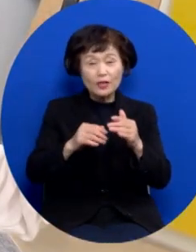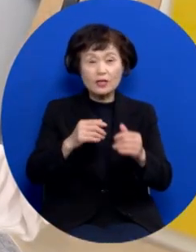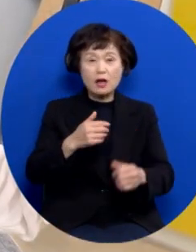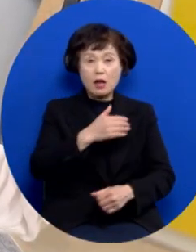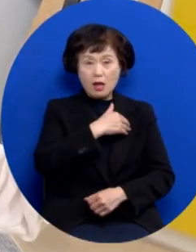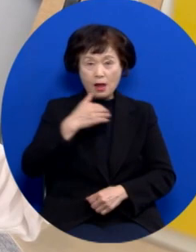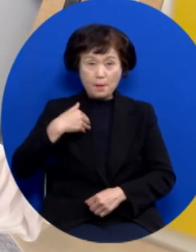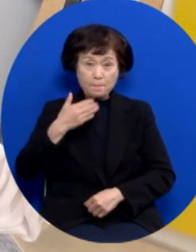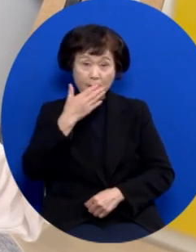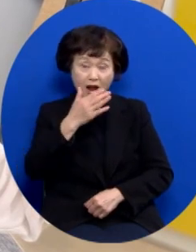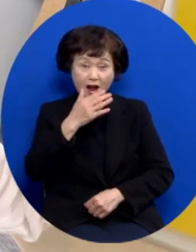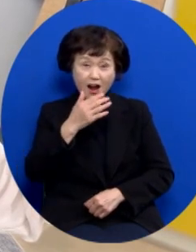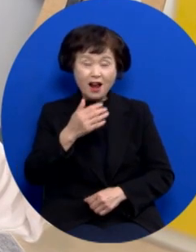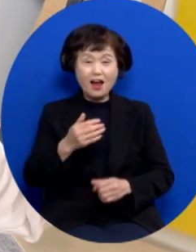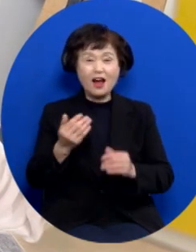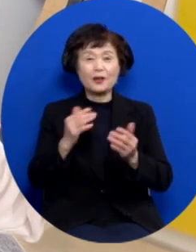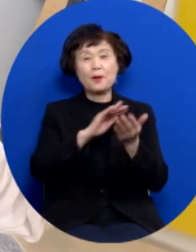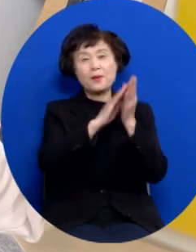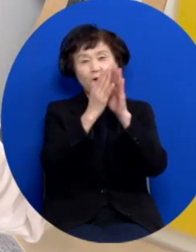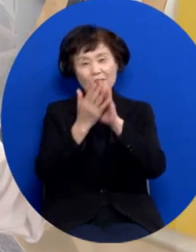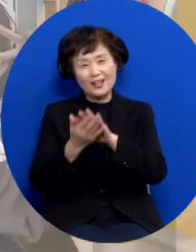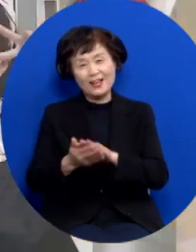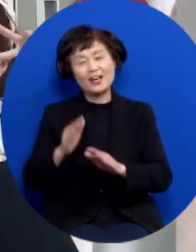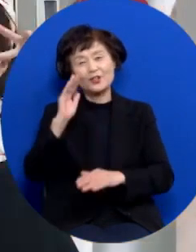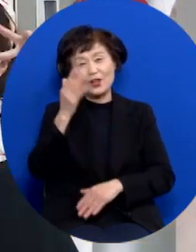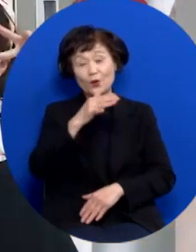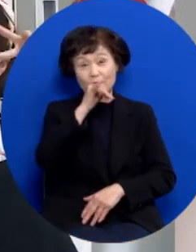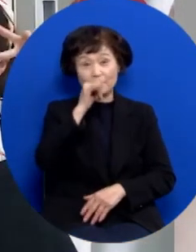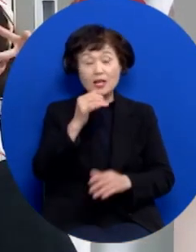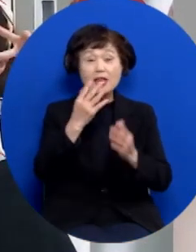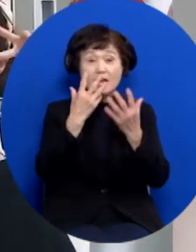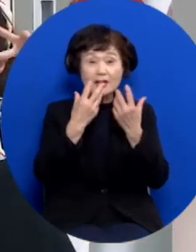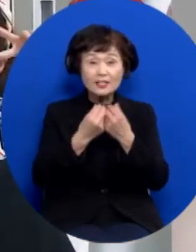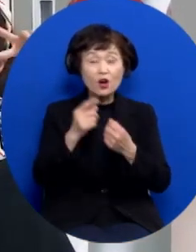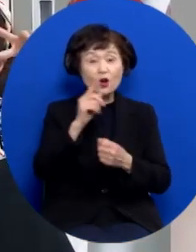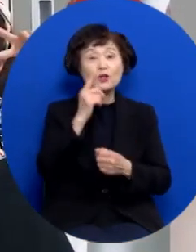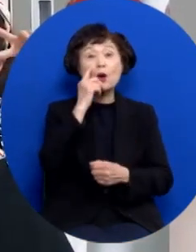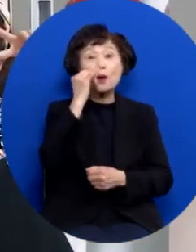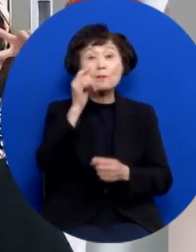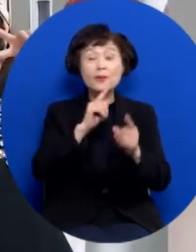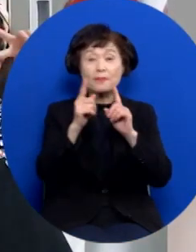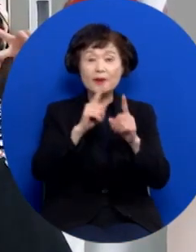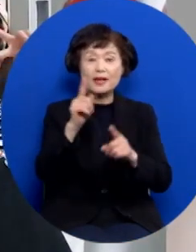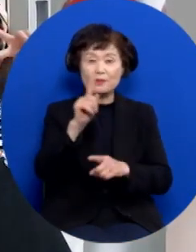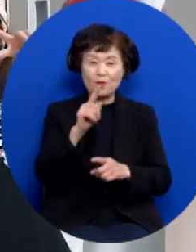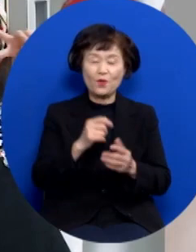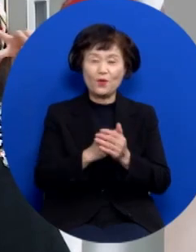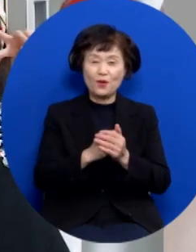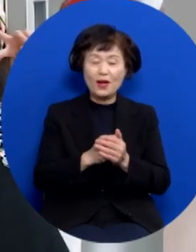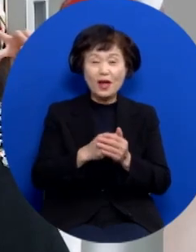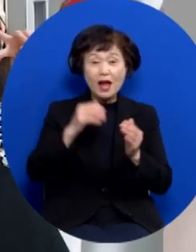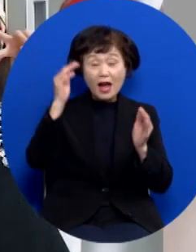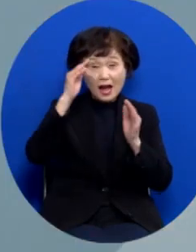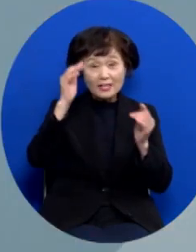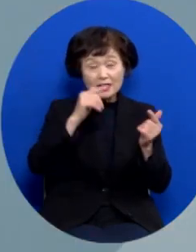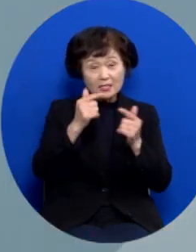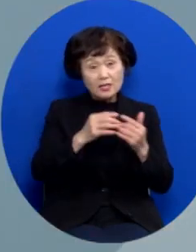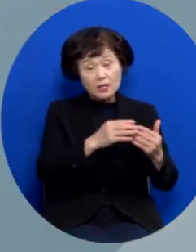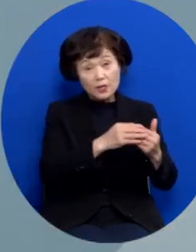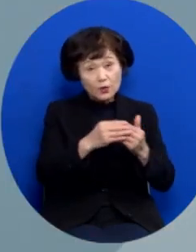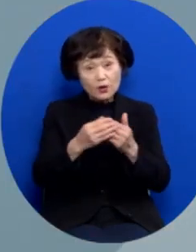아이들로 바뀌어져 가고 있습니다 예를 들어 어떤 어머니께서 말씀해 주셨는데요 전북대 근처에 학생을 데리고